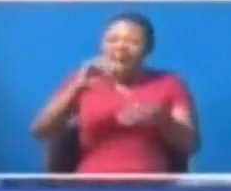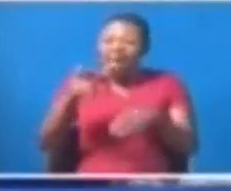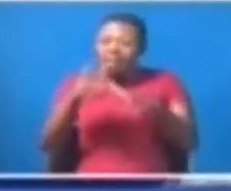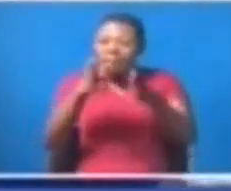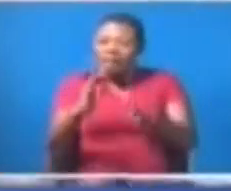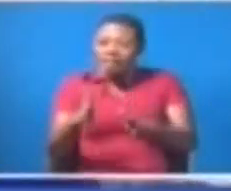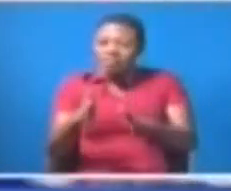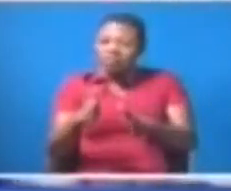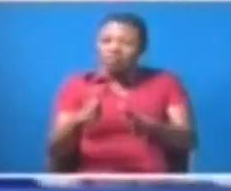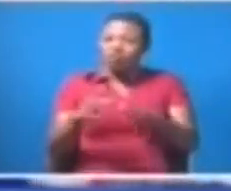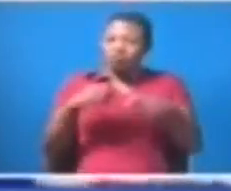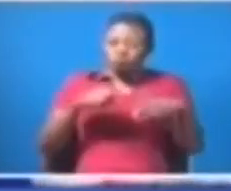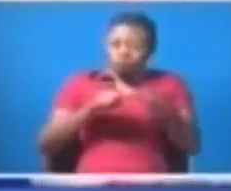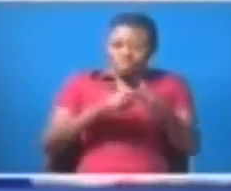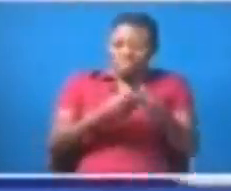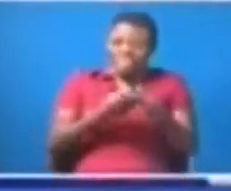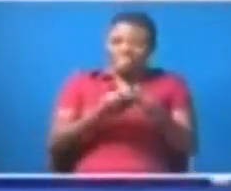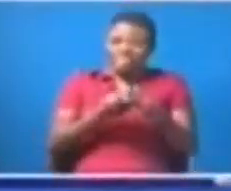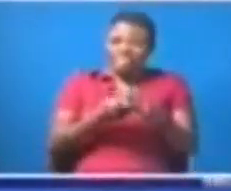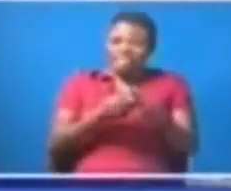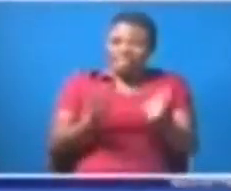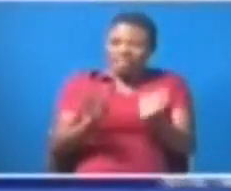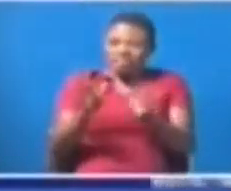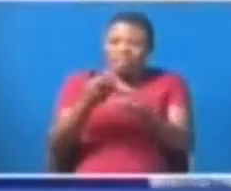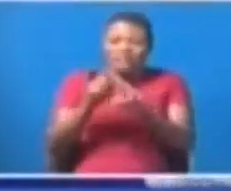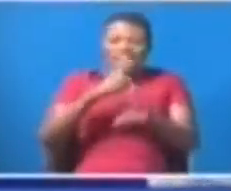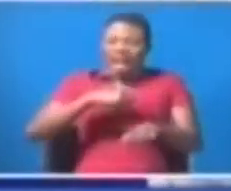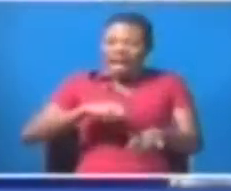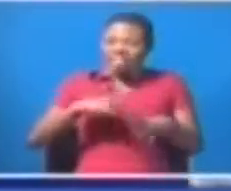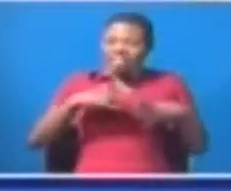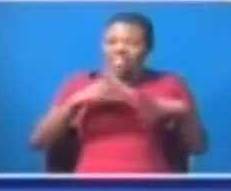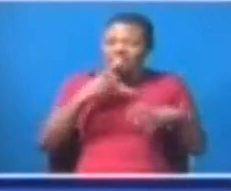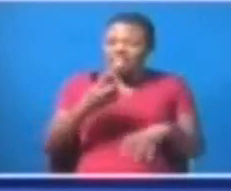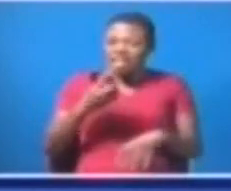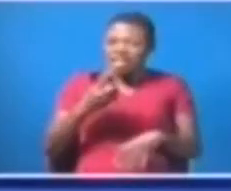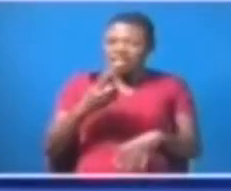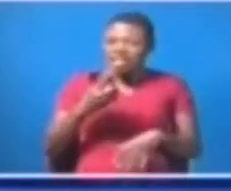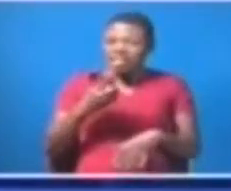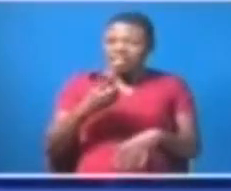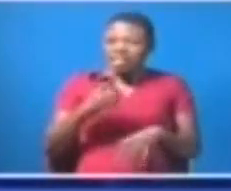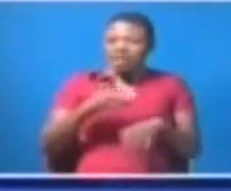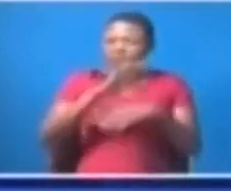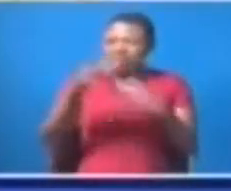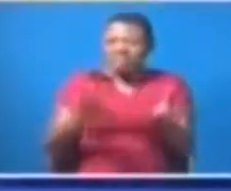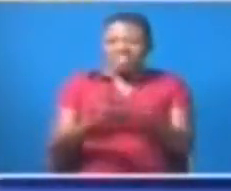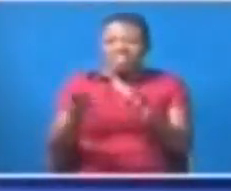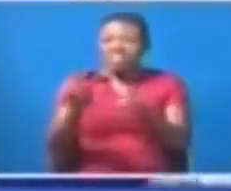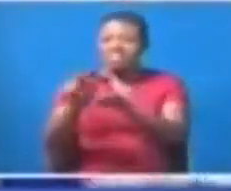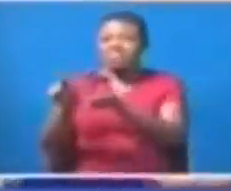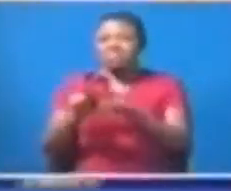anaanza kuleta mapepe. Lakini sisi Waswahili tunasema tumbili na nyani bei moja.